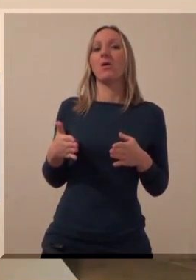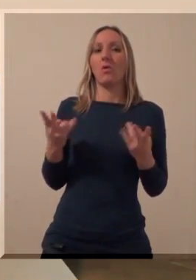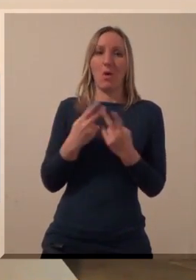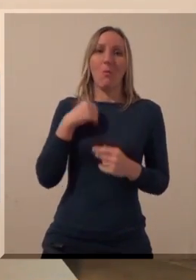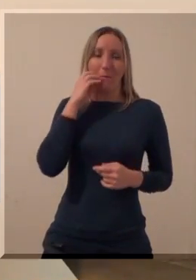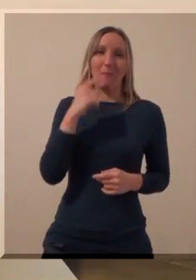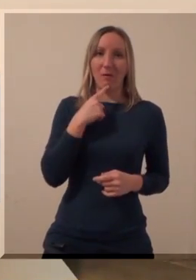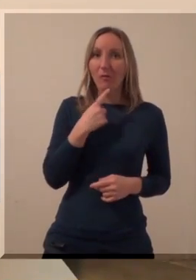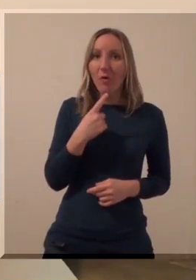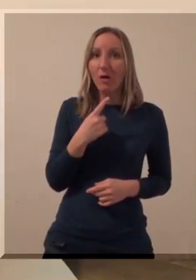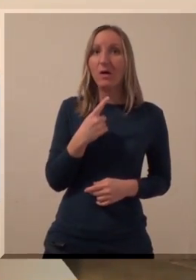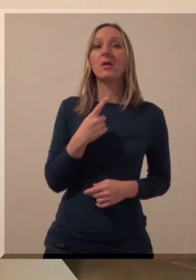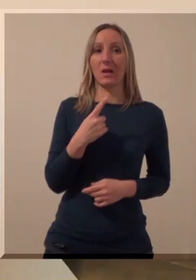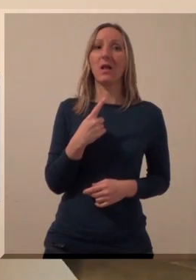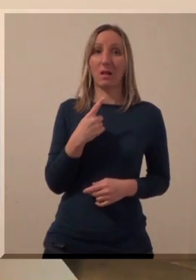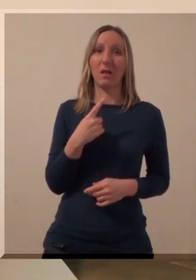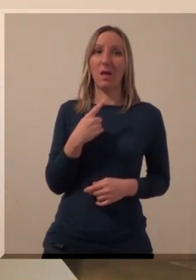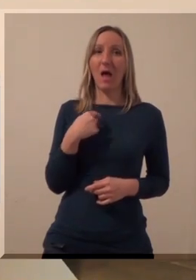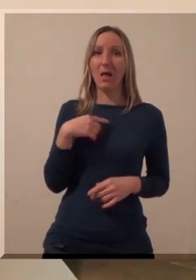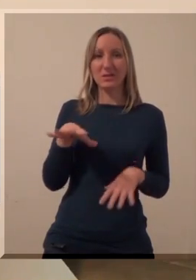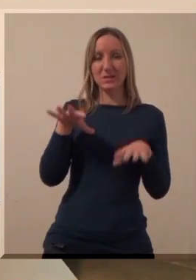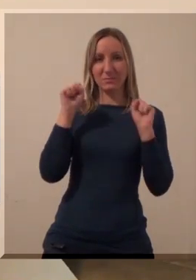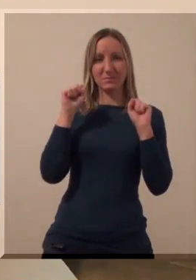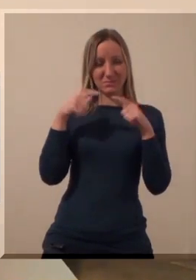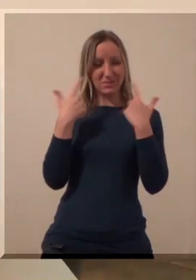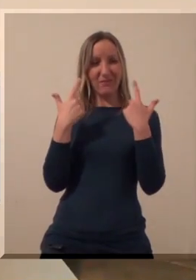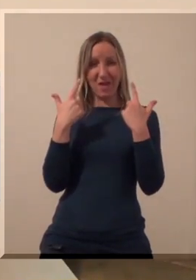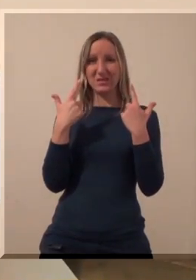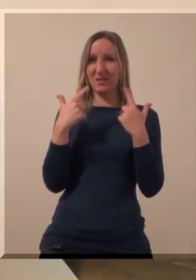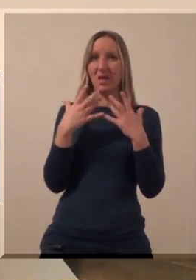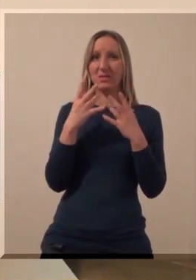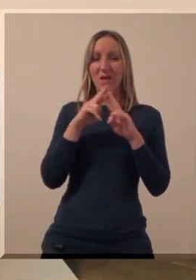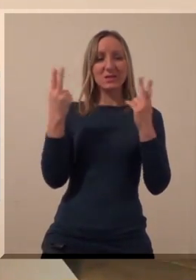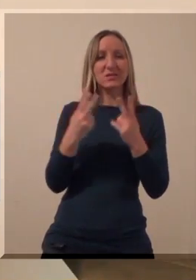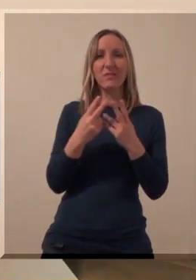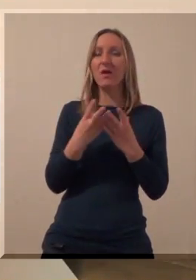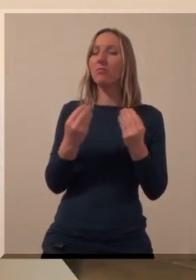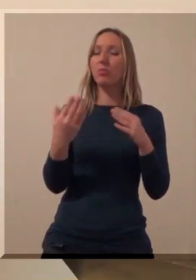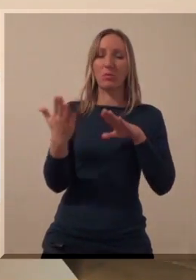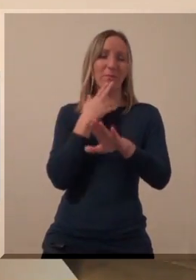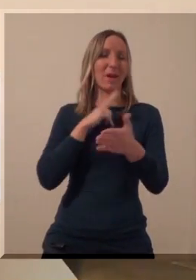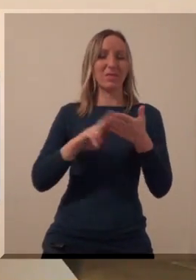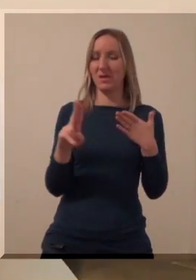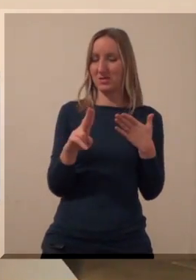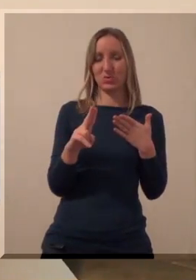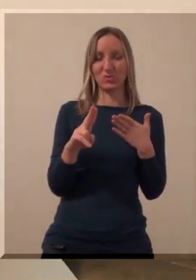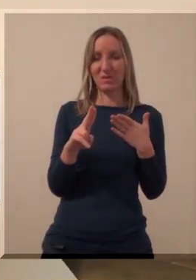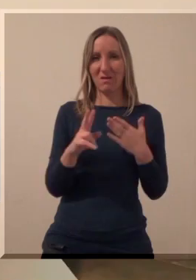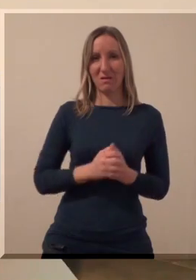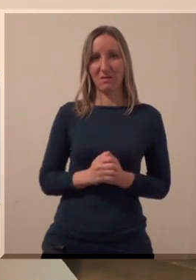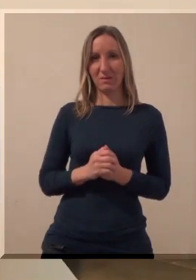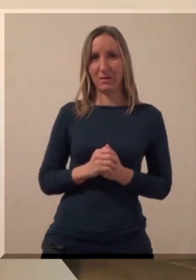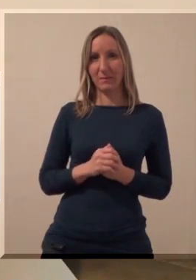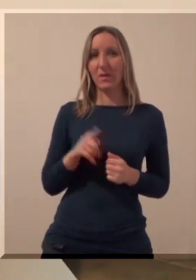postajala vremenom svesna i prvo predrasuda. Knin je malo mesto, ja sam rođena u Kninu, i ono je naravno ispunjeno